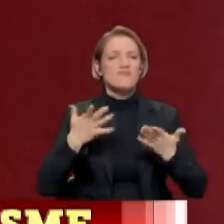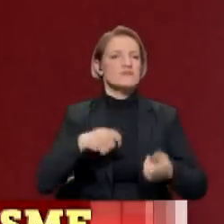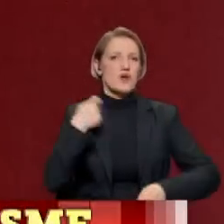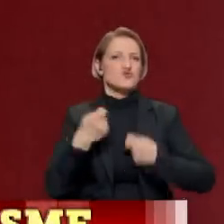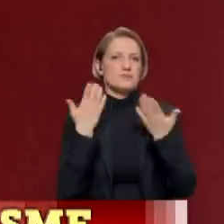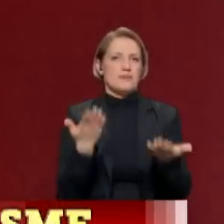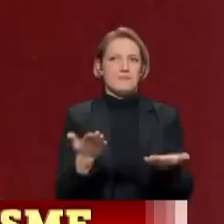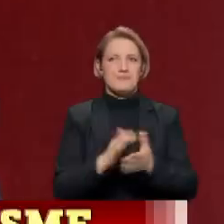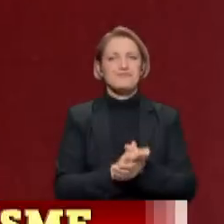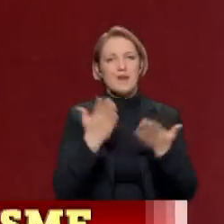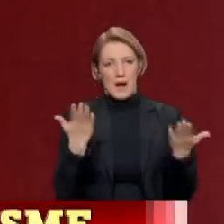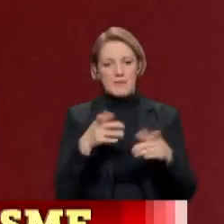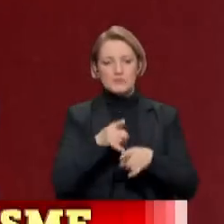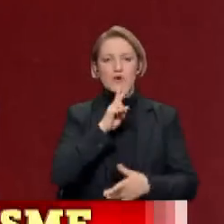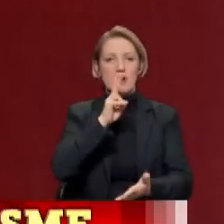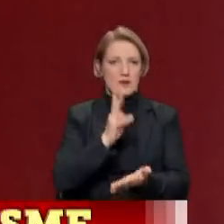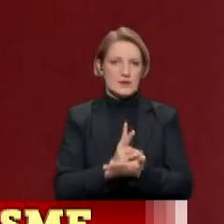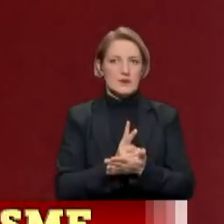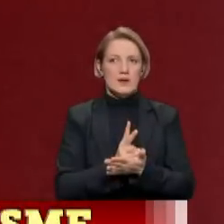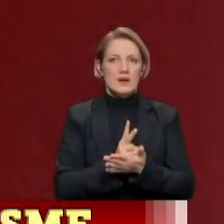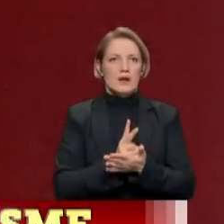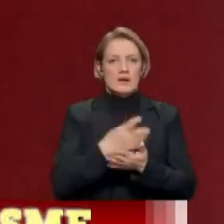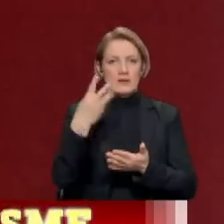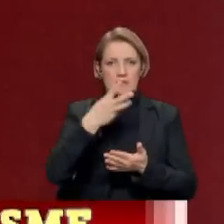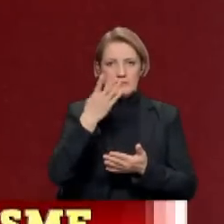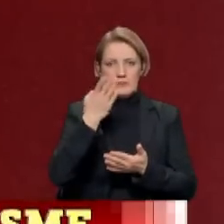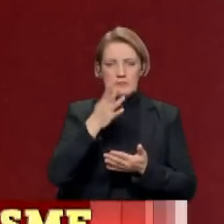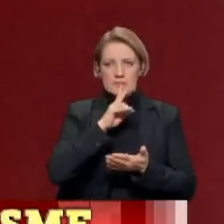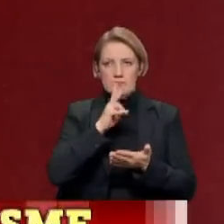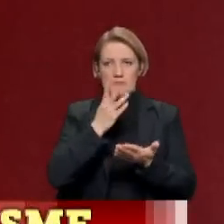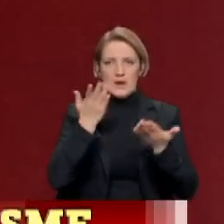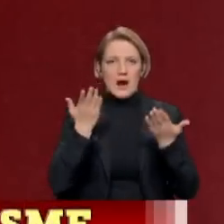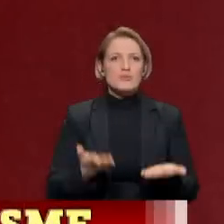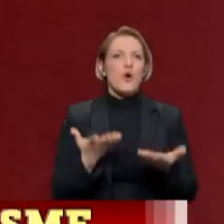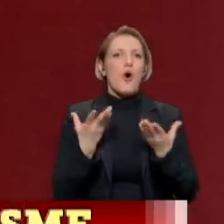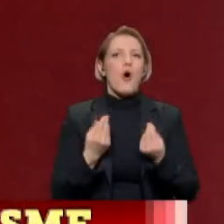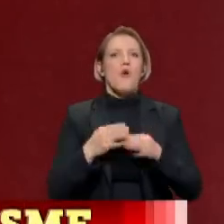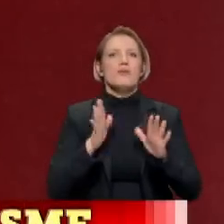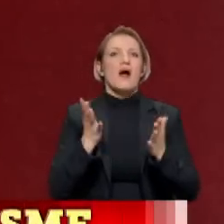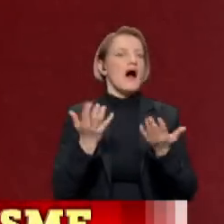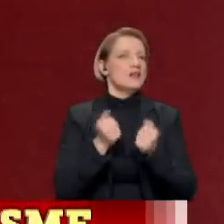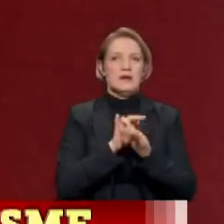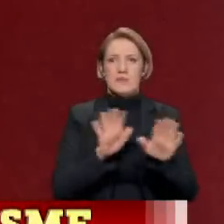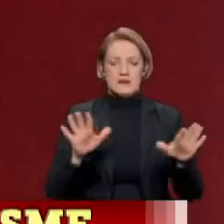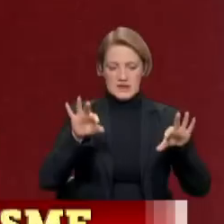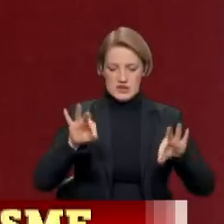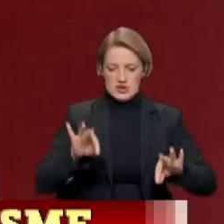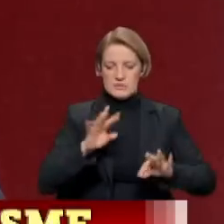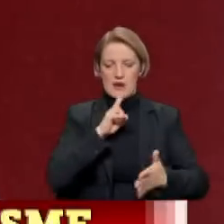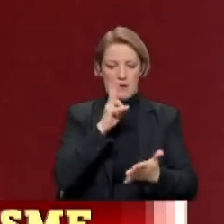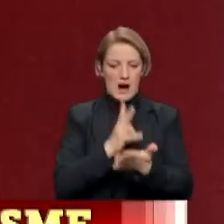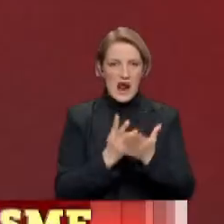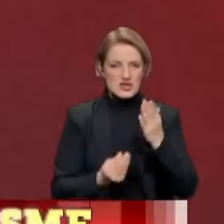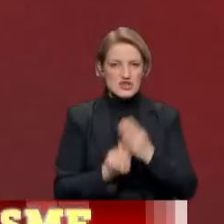saçma. Ama bu karar Erdoğan'ın rızası olmadan alınamaz. Peki şimdi karar çıktı